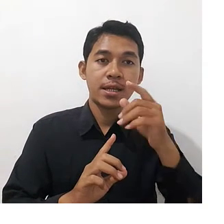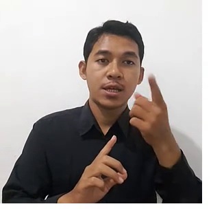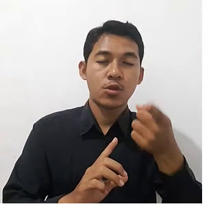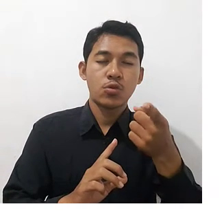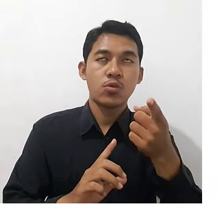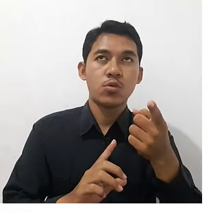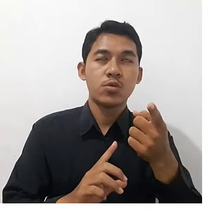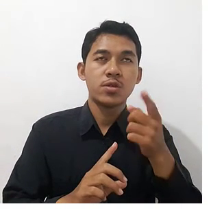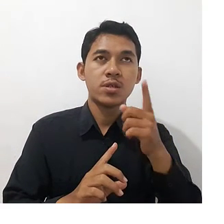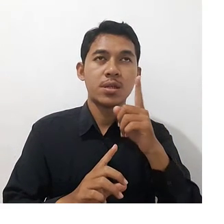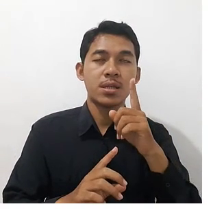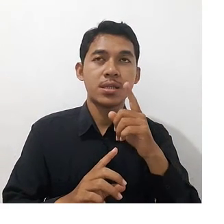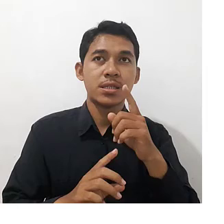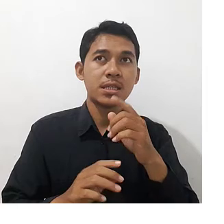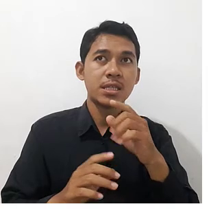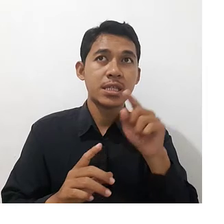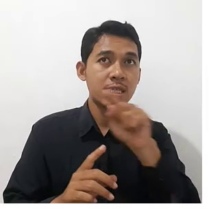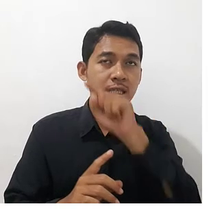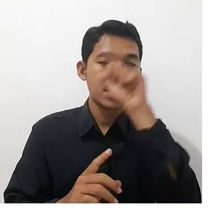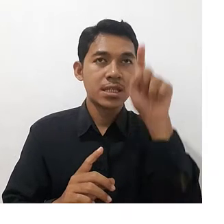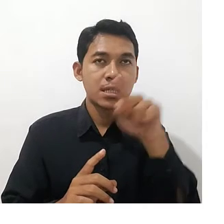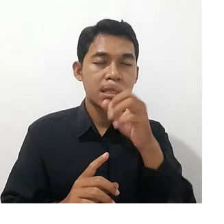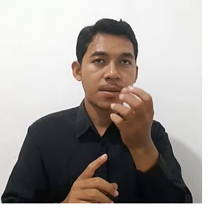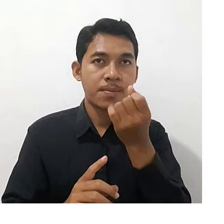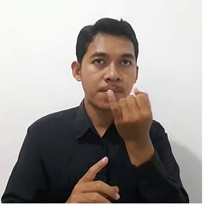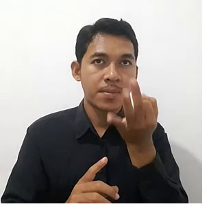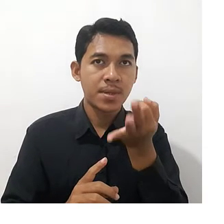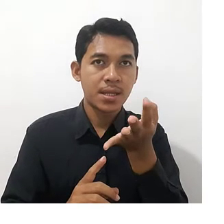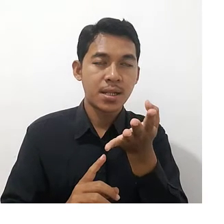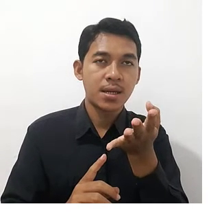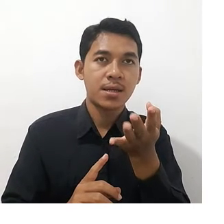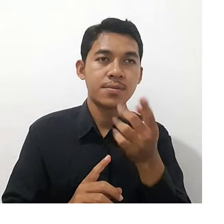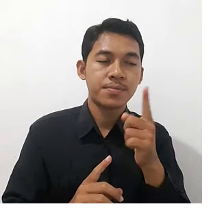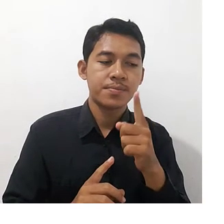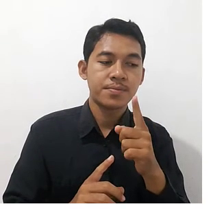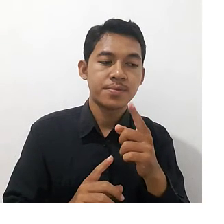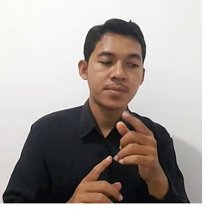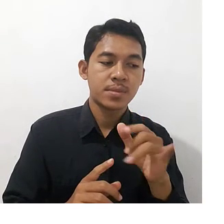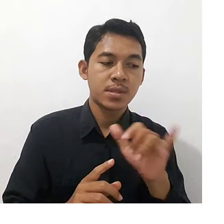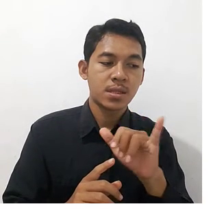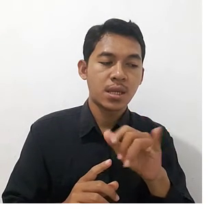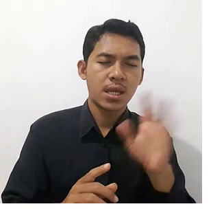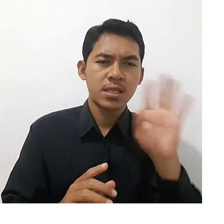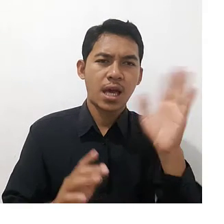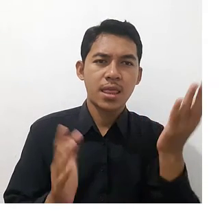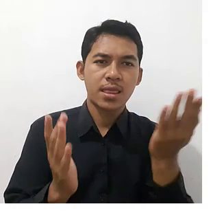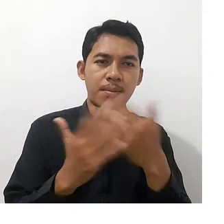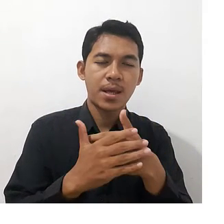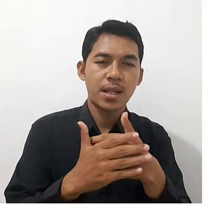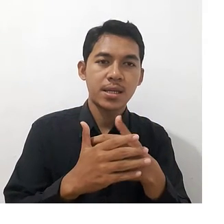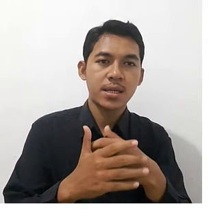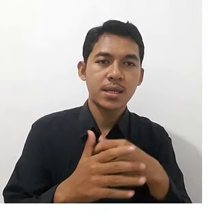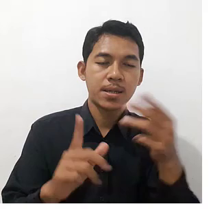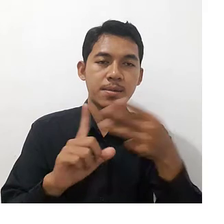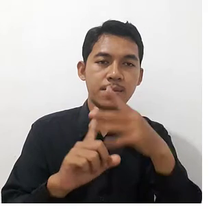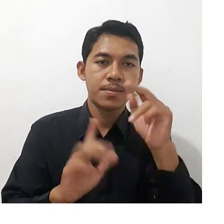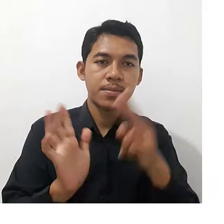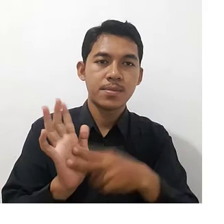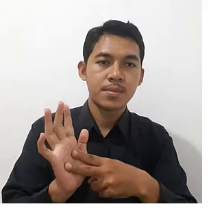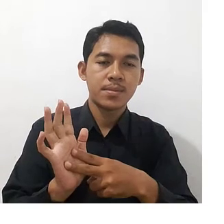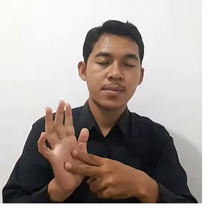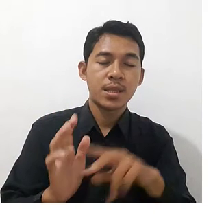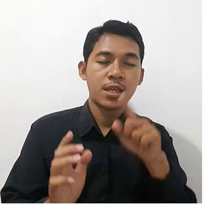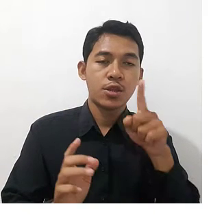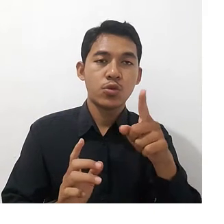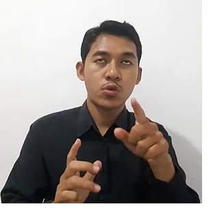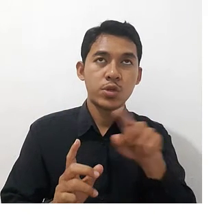sistem bilangan yang memiliki dua bit, yaitu satu dan nol. Jadi jangan sampai kebalik. Bit itu representasi dari keadaan satu sama nol, sementara biner itu